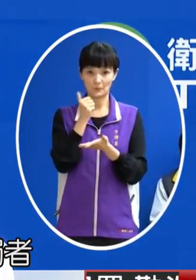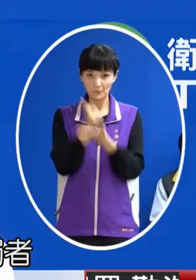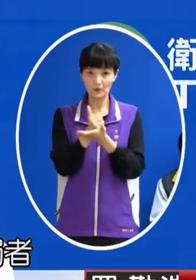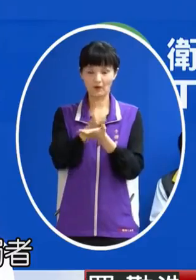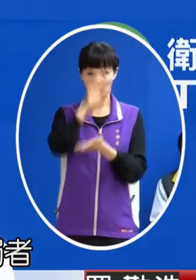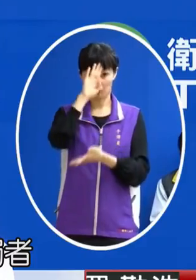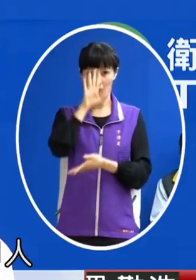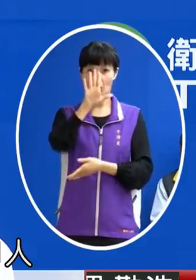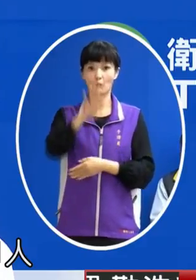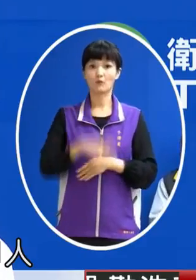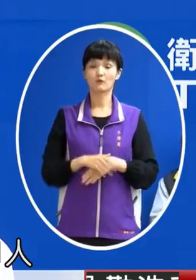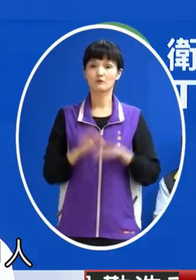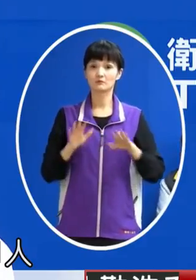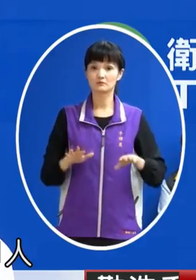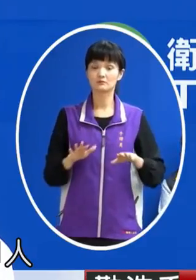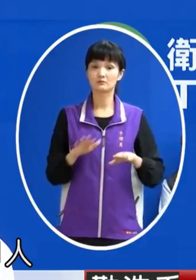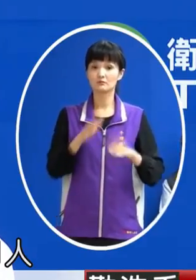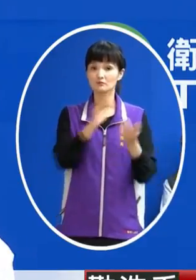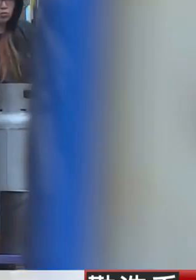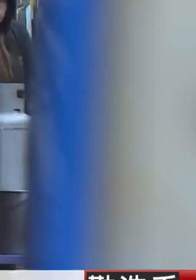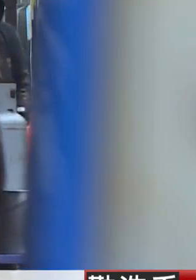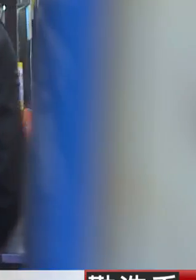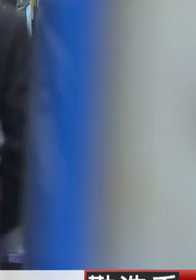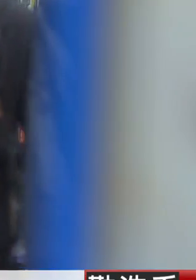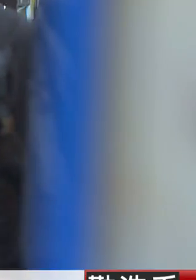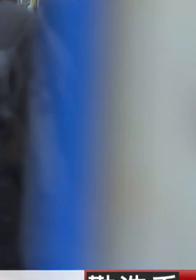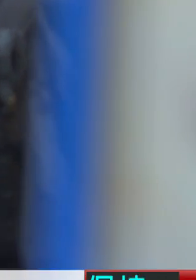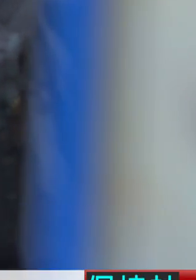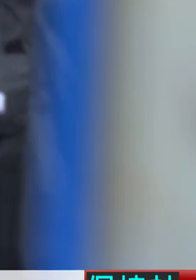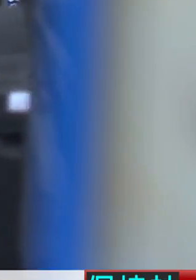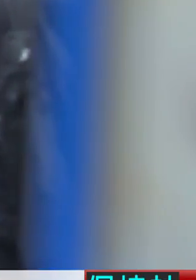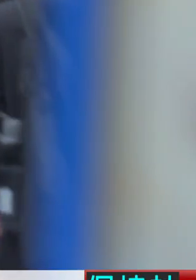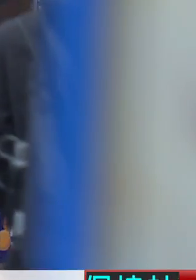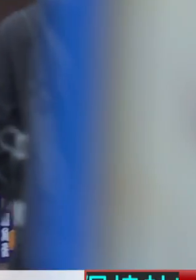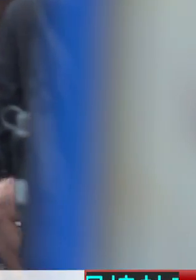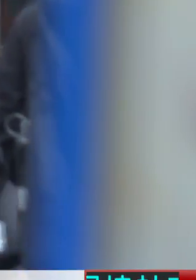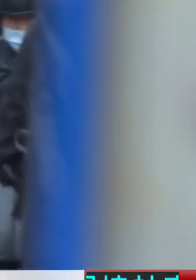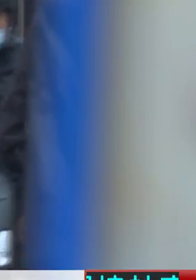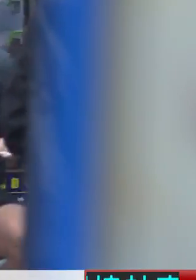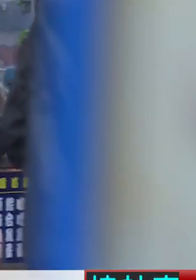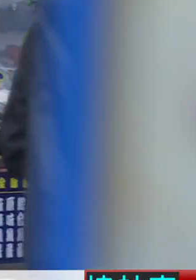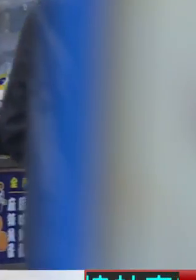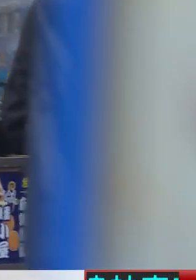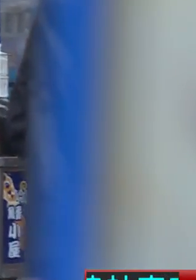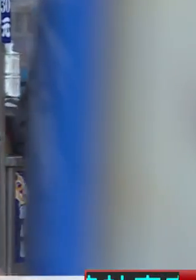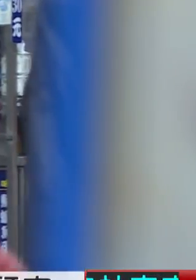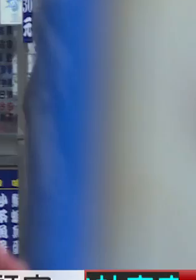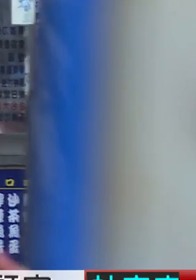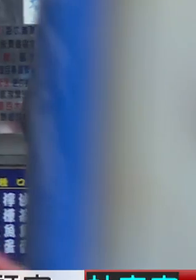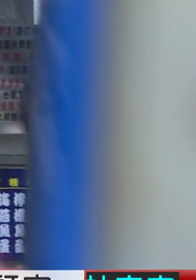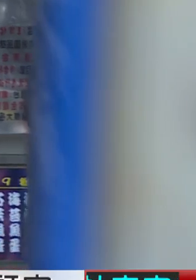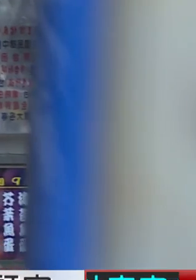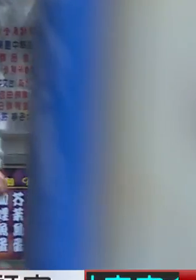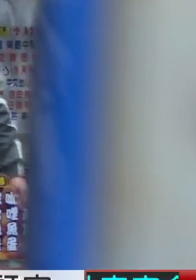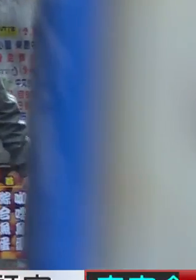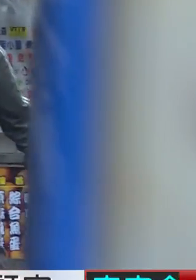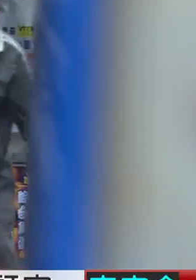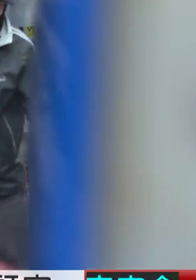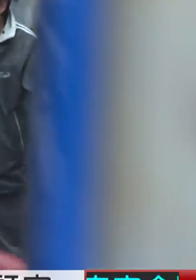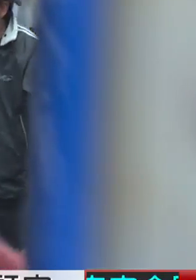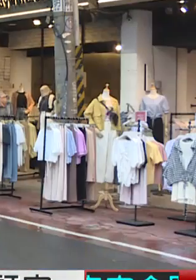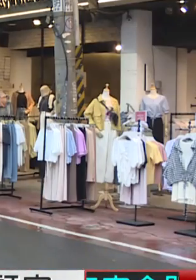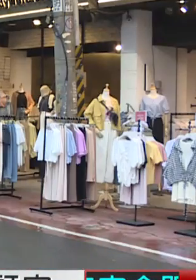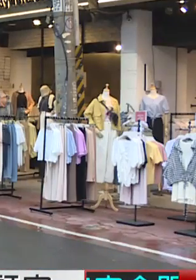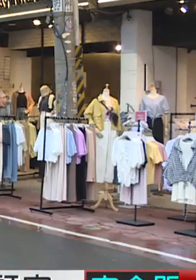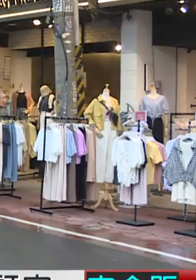步掌握接触史共21人哈。 另外，指挥中心七号有跟经济部、交通部及内政部开会。针